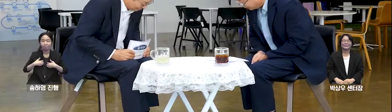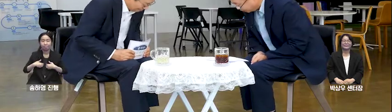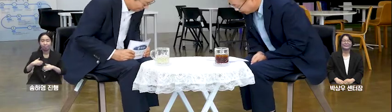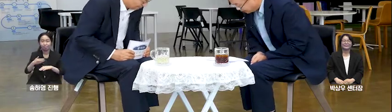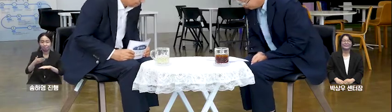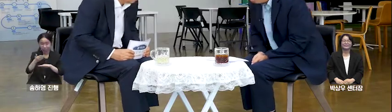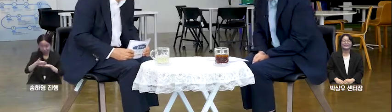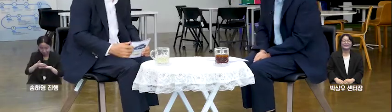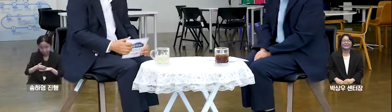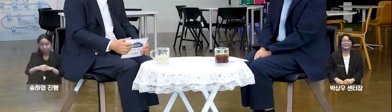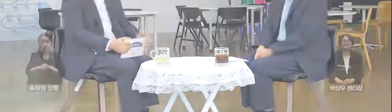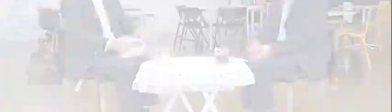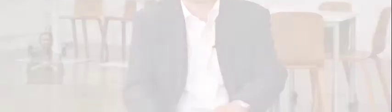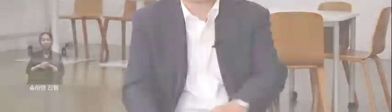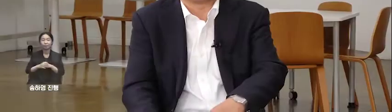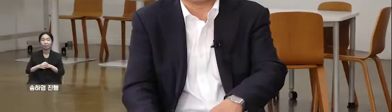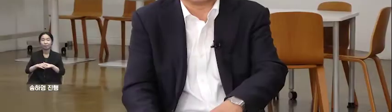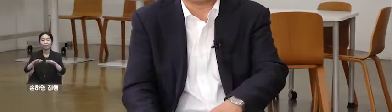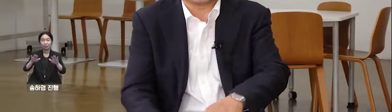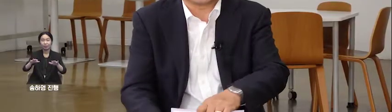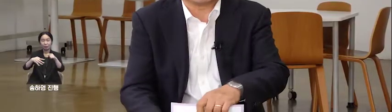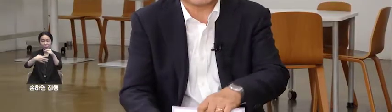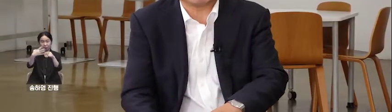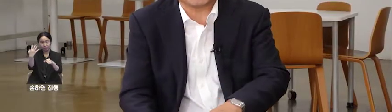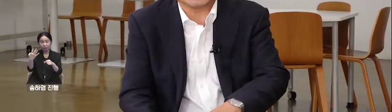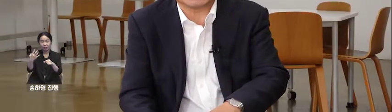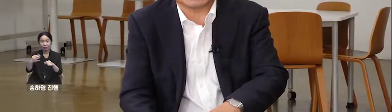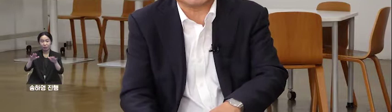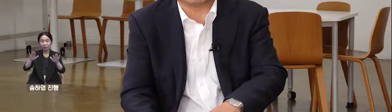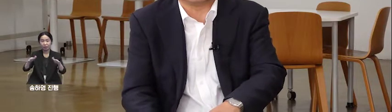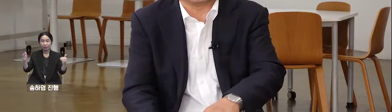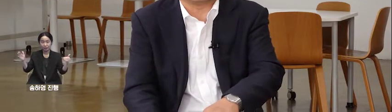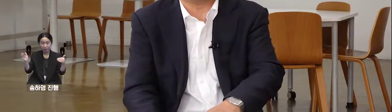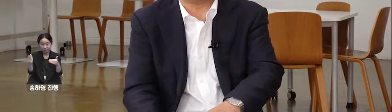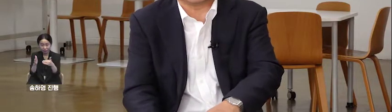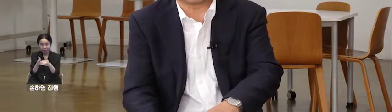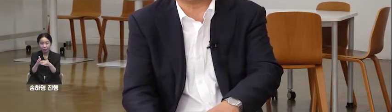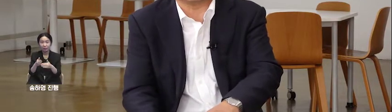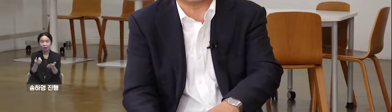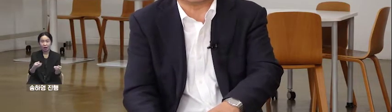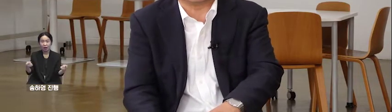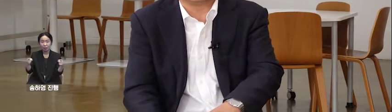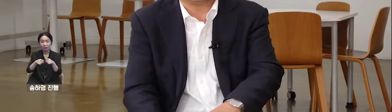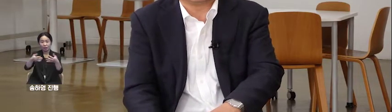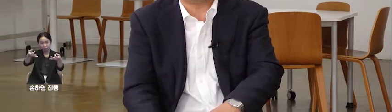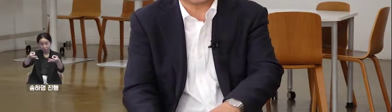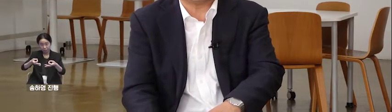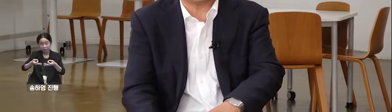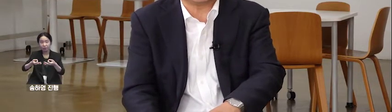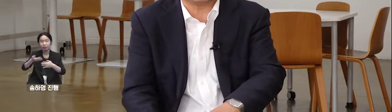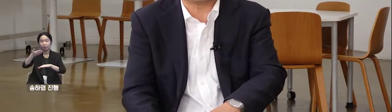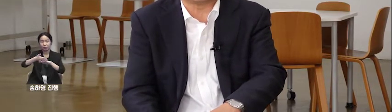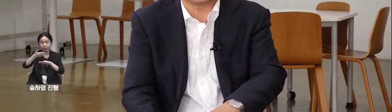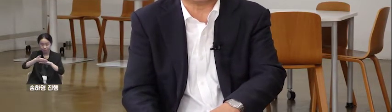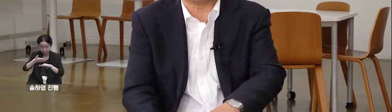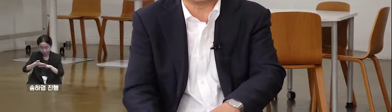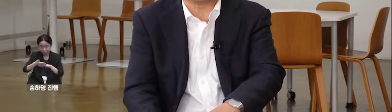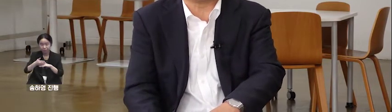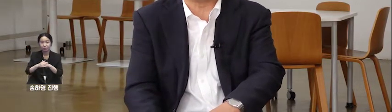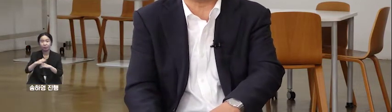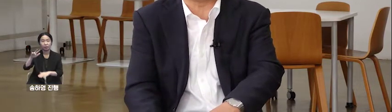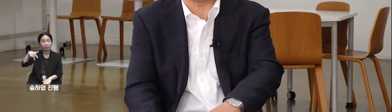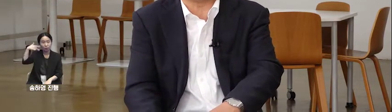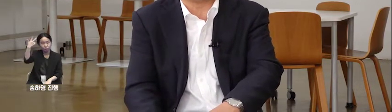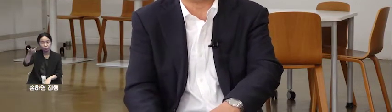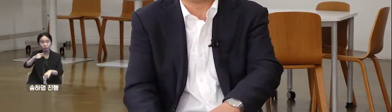네, 고맙습니다. 네, 송하영의 사람과 세상 오늘 대담은 여기까지입니다. 함께해 주신 시청자 여러분